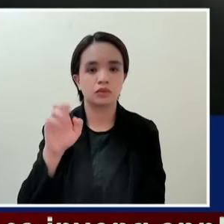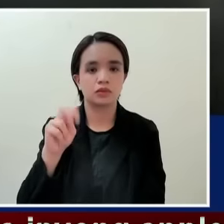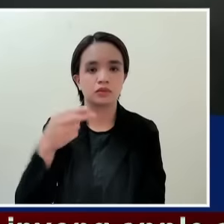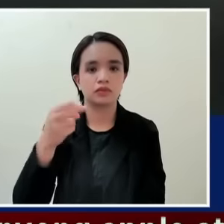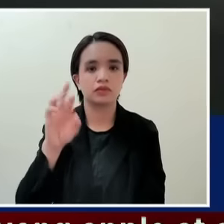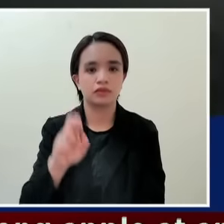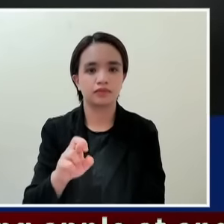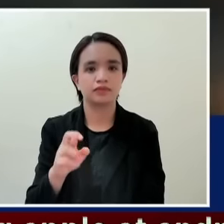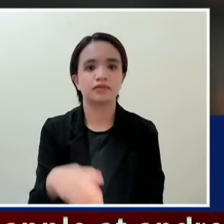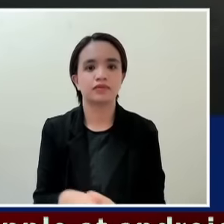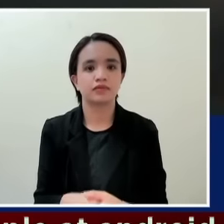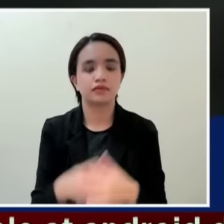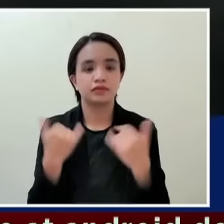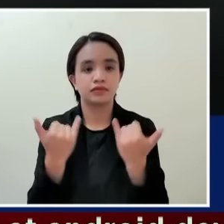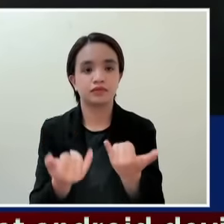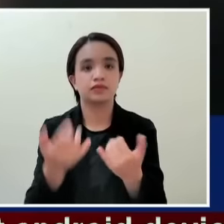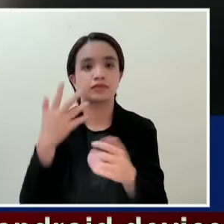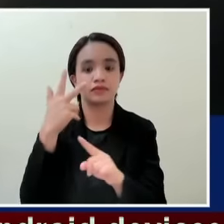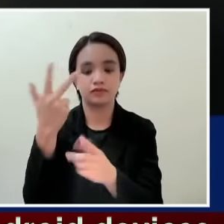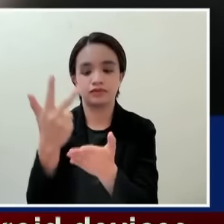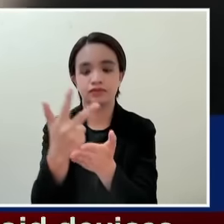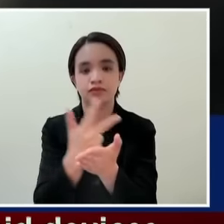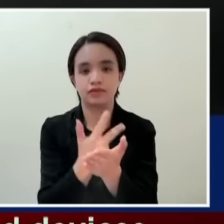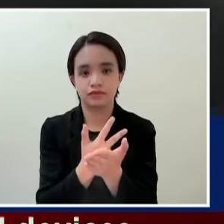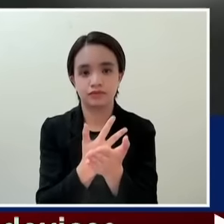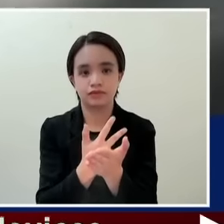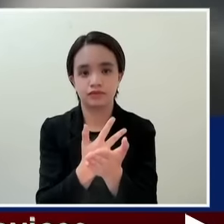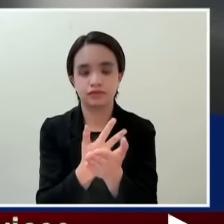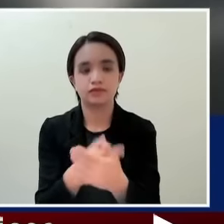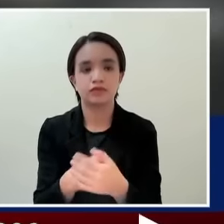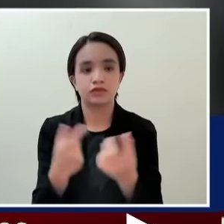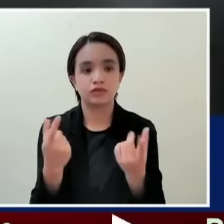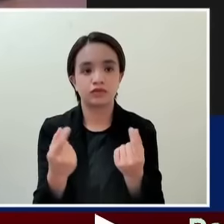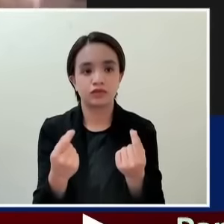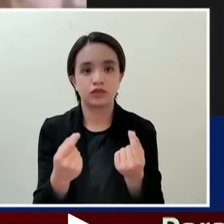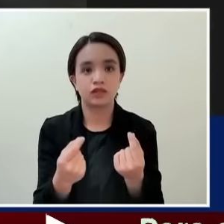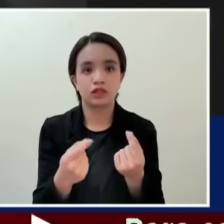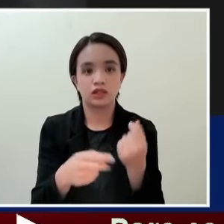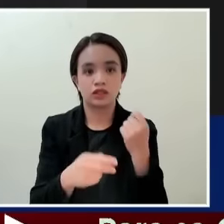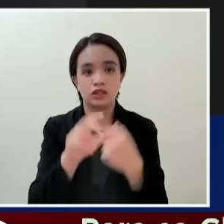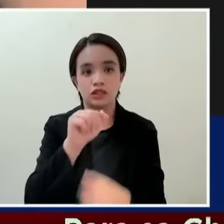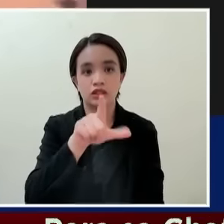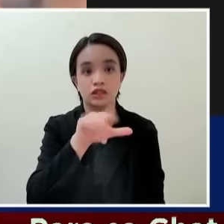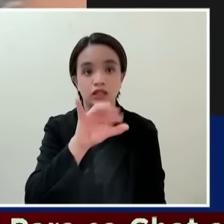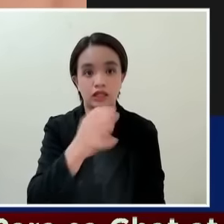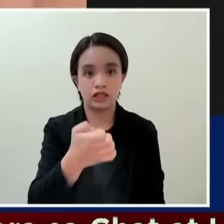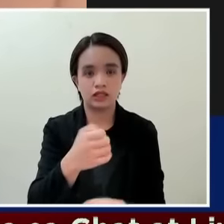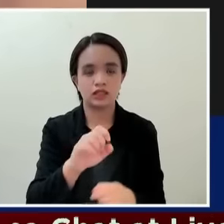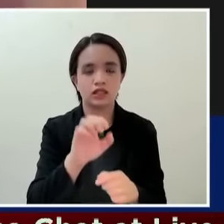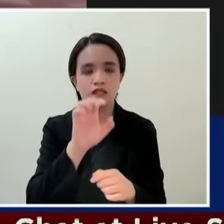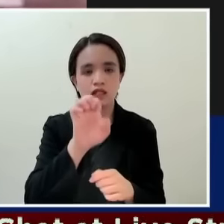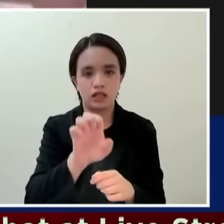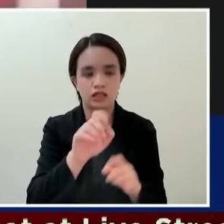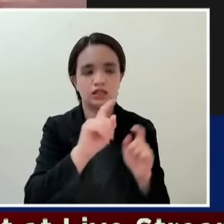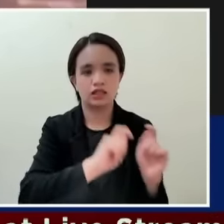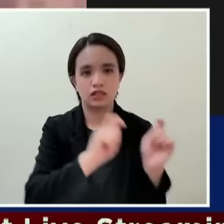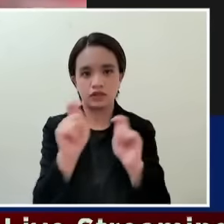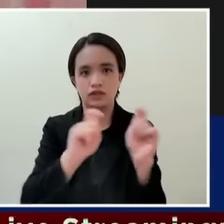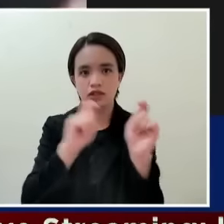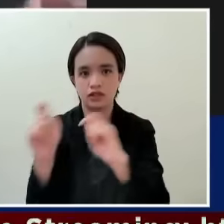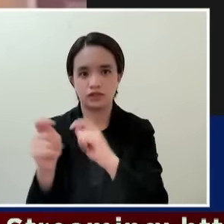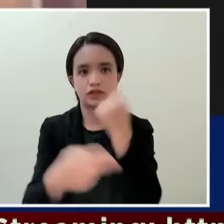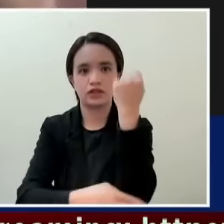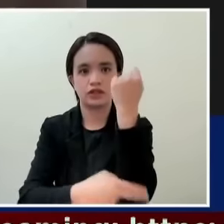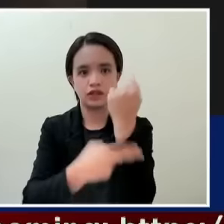Indonesia. Sa nakalipas na 3 linggo, nagpalipat-lipat din naman ng hotel si Go sa Jakarta. May natanggap din naman itong